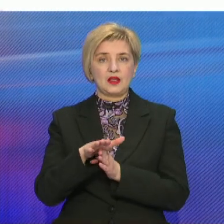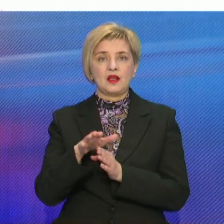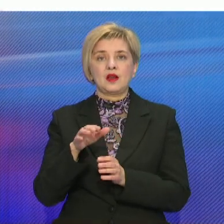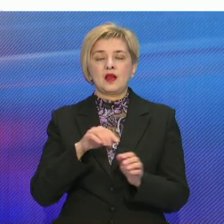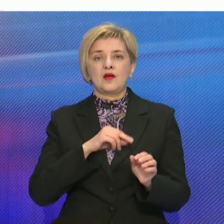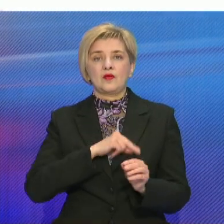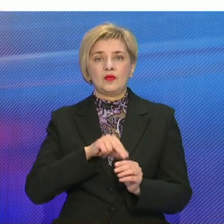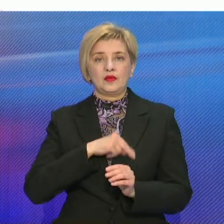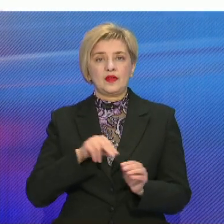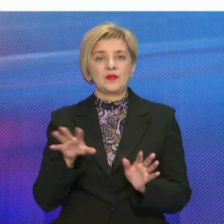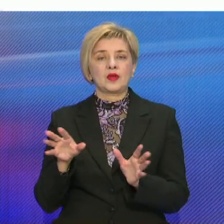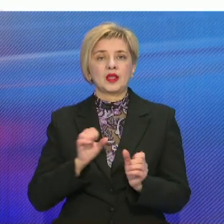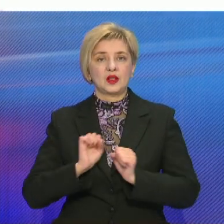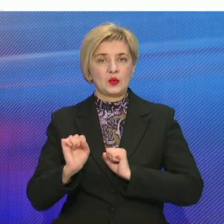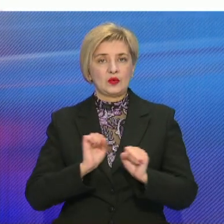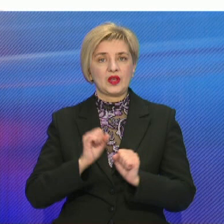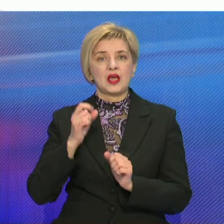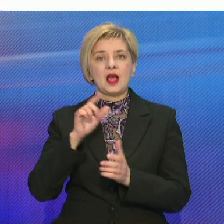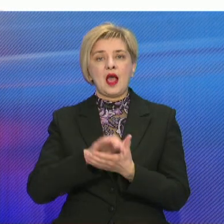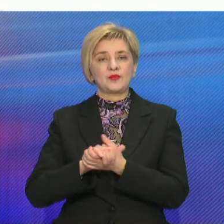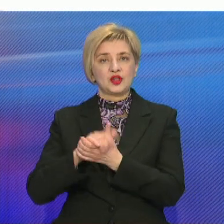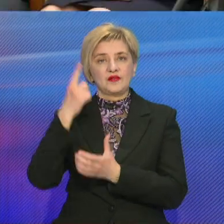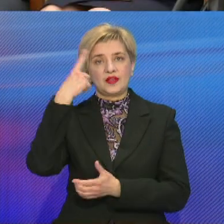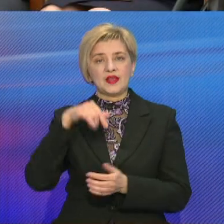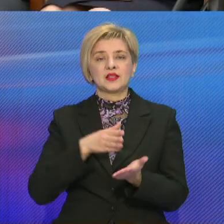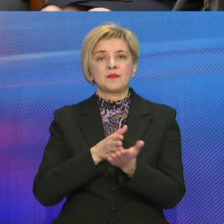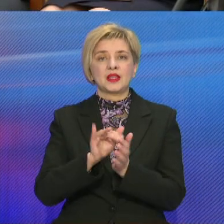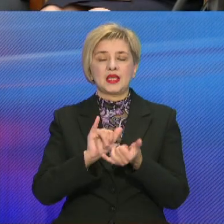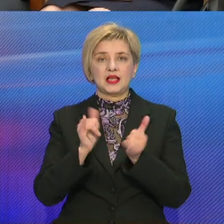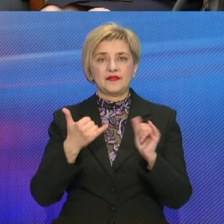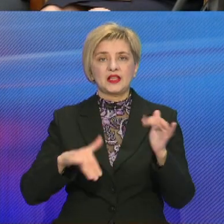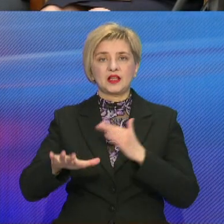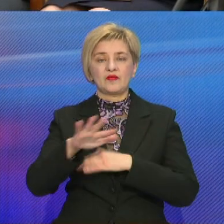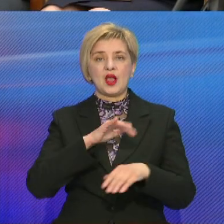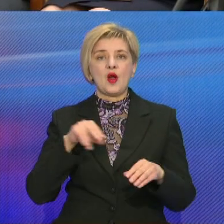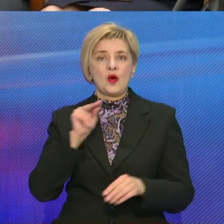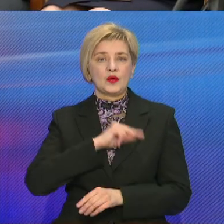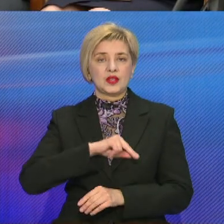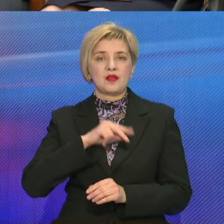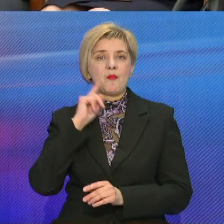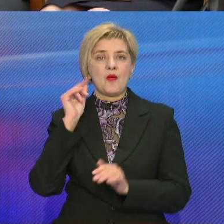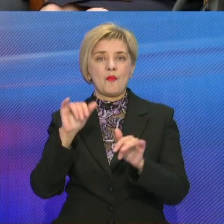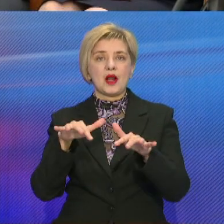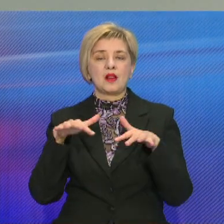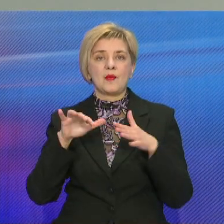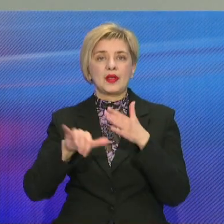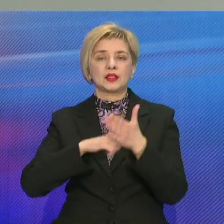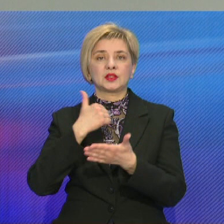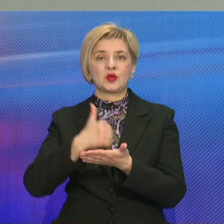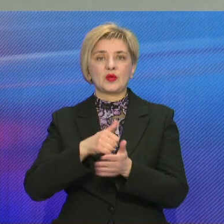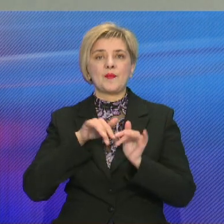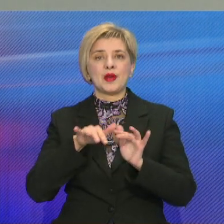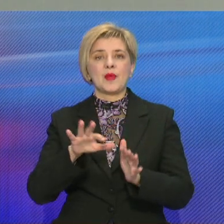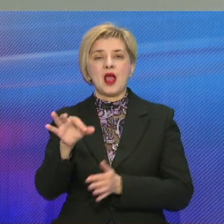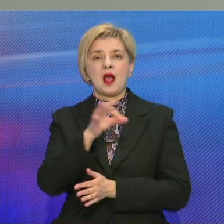по выкористанию громадянских инициатив с метой развития территории, об деятельности молодежного парламента и основных мероприятиях